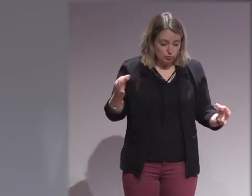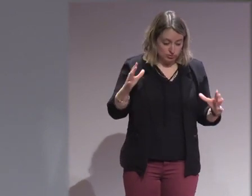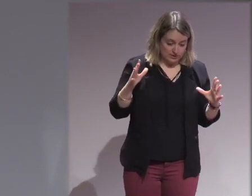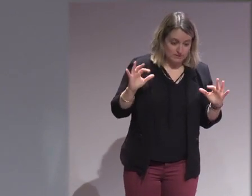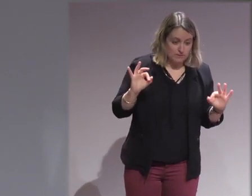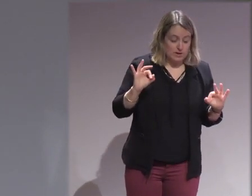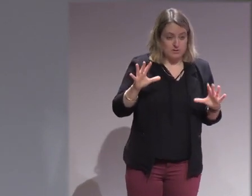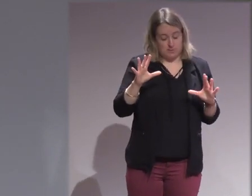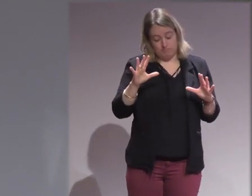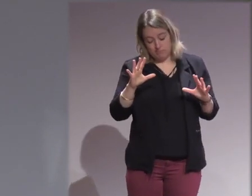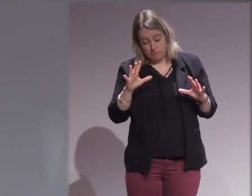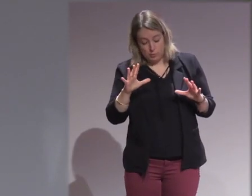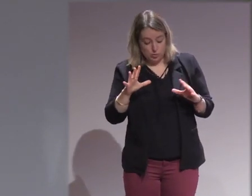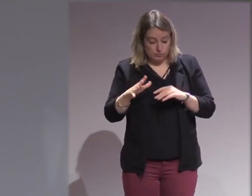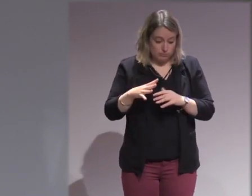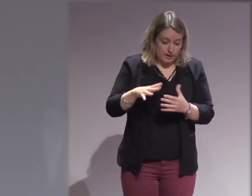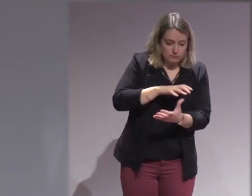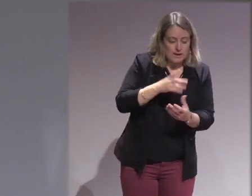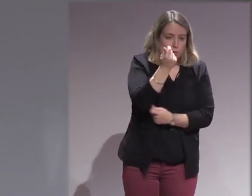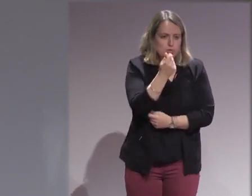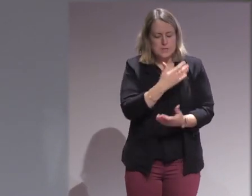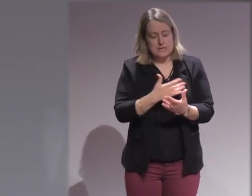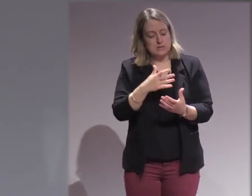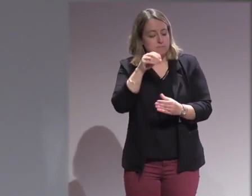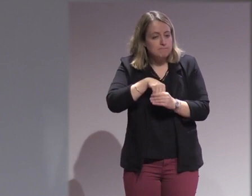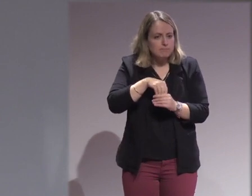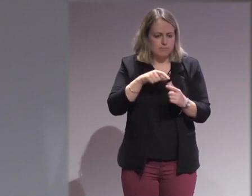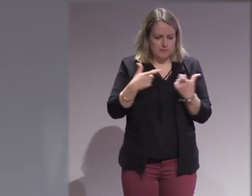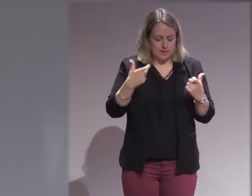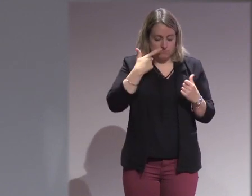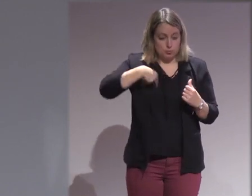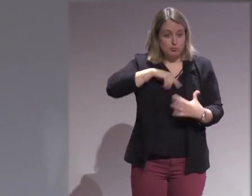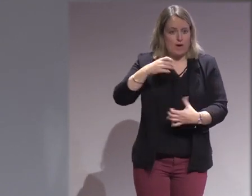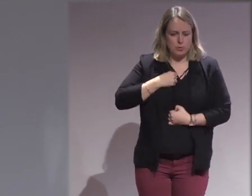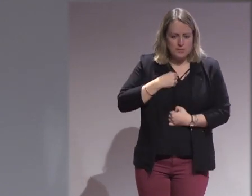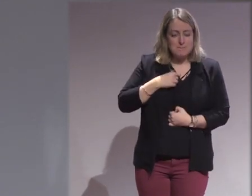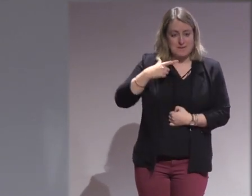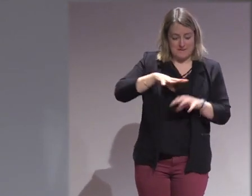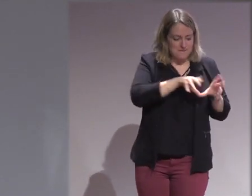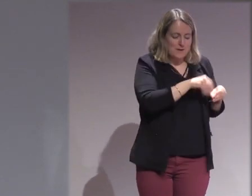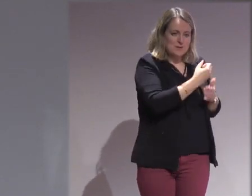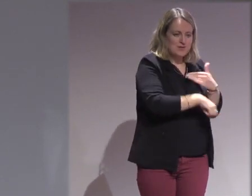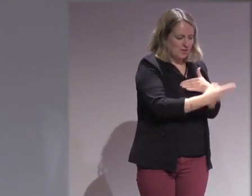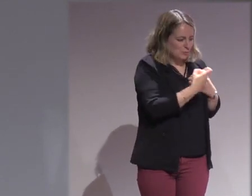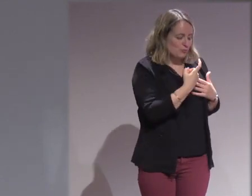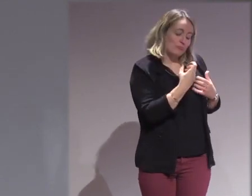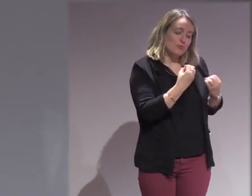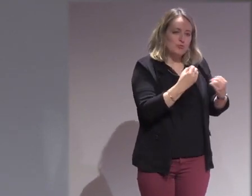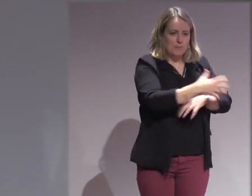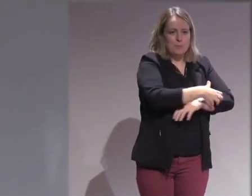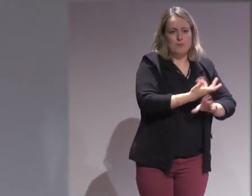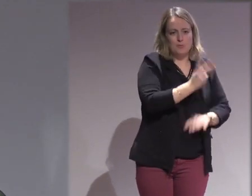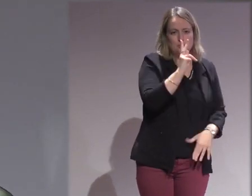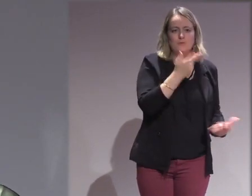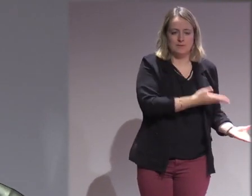culturel, social et économique, en tant que personne adoptée, n'est pas celui de nos familles de naissance. nous, souvent, si nous sommes issus de l'adoption, c'est que nos familles de